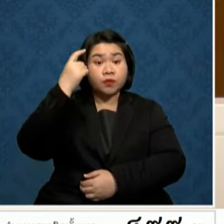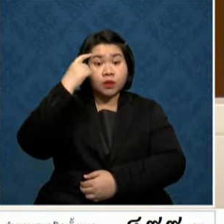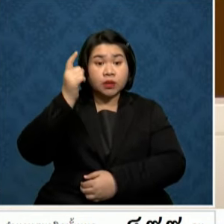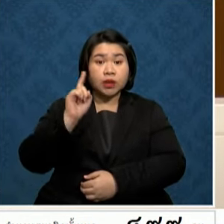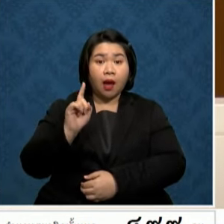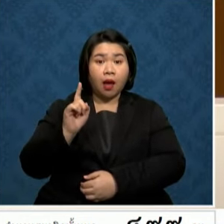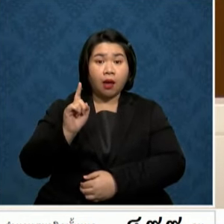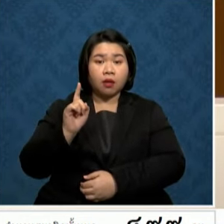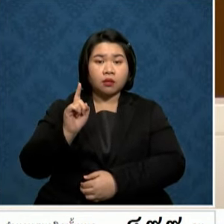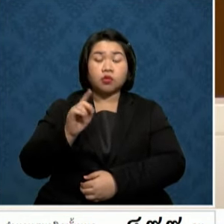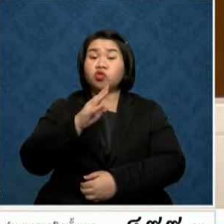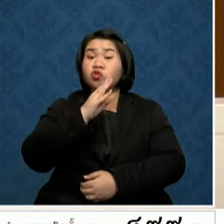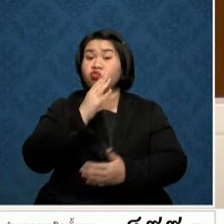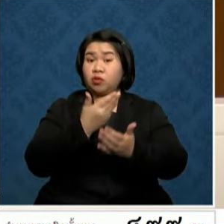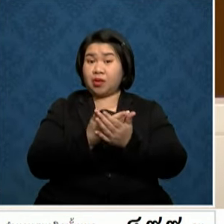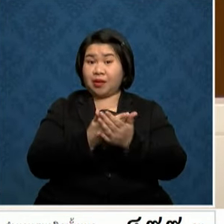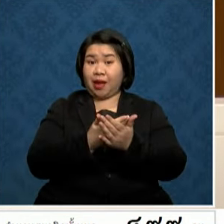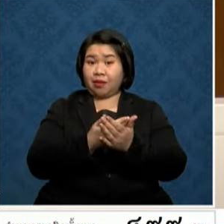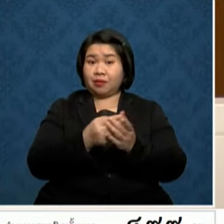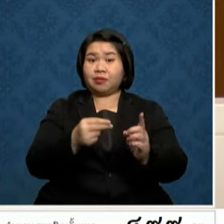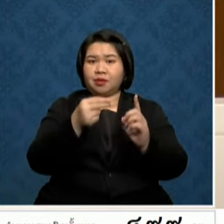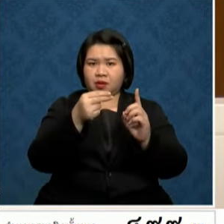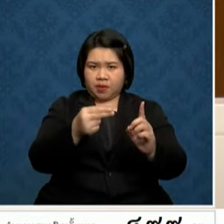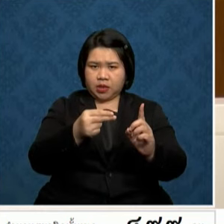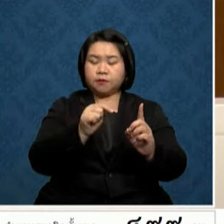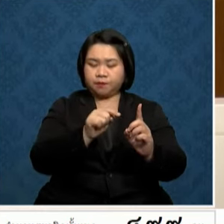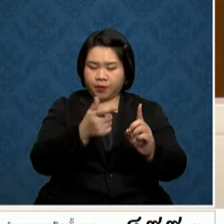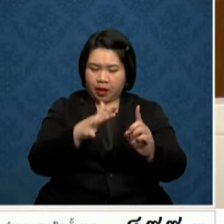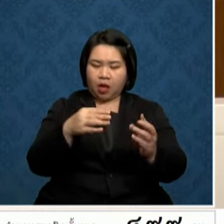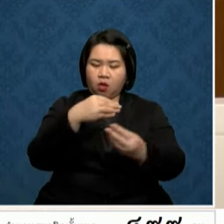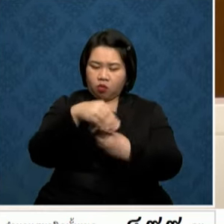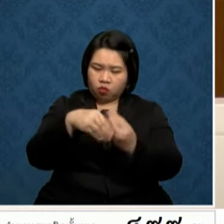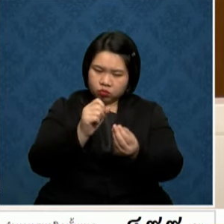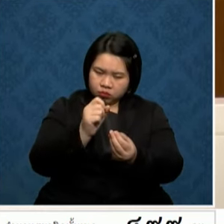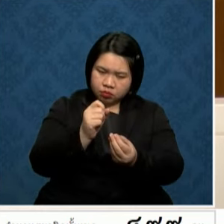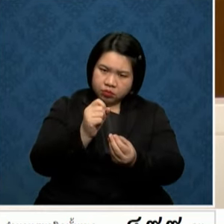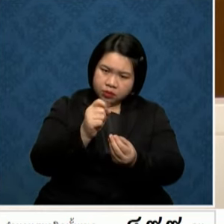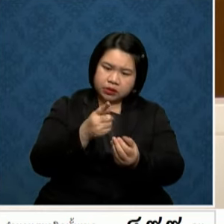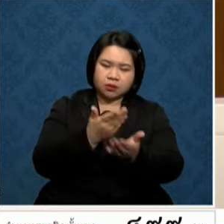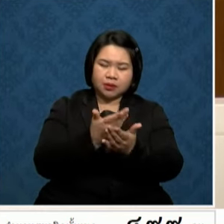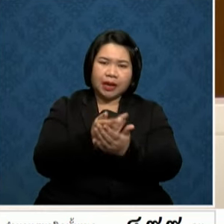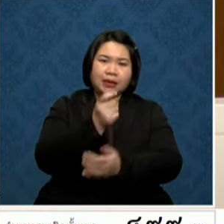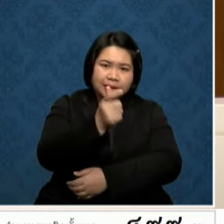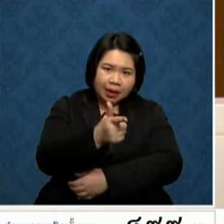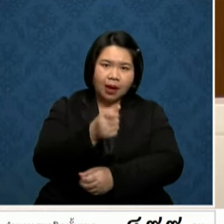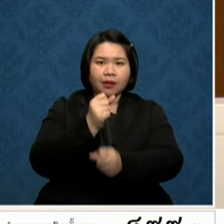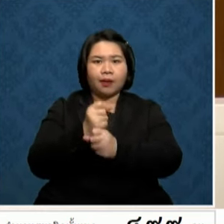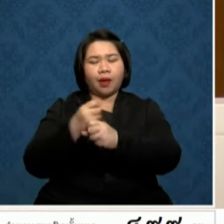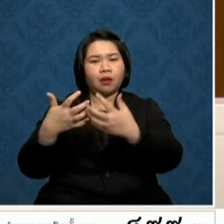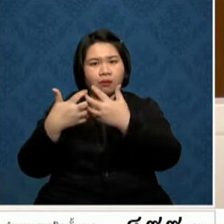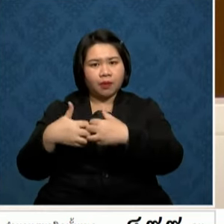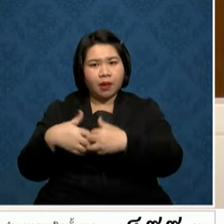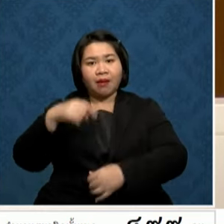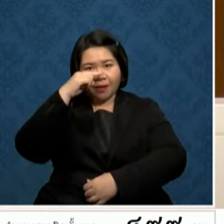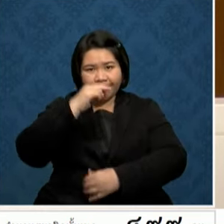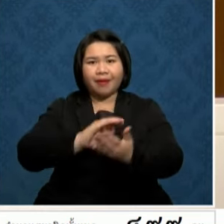ว่าเงินเมอลงไปแล้วจะต้องเกิดการกระต้นเศรษฐกิ เกิดการจ้างงานเกิดการผลิตภายในประ